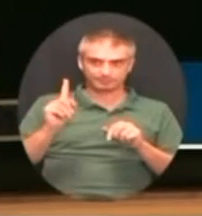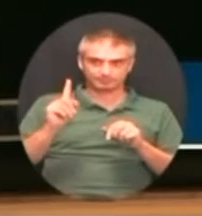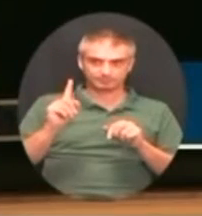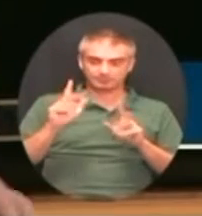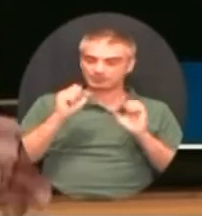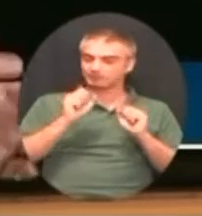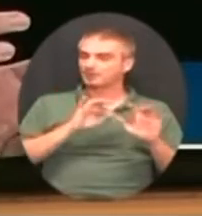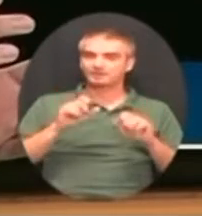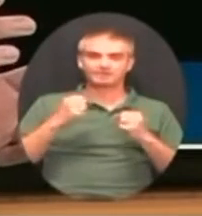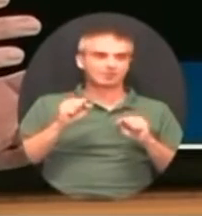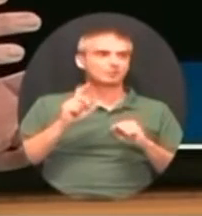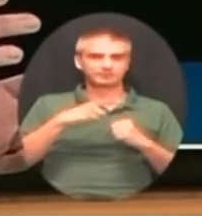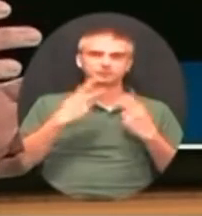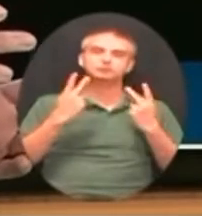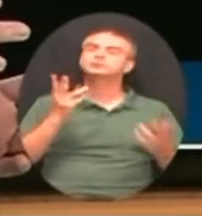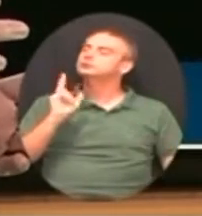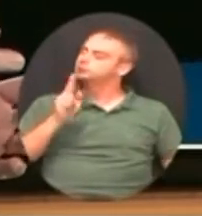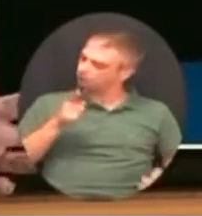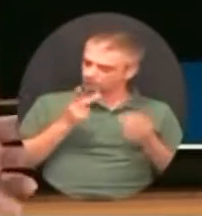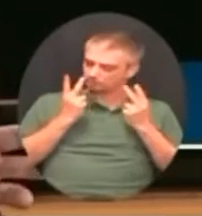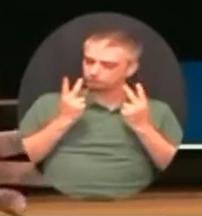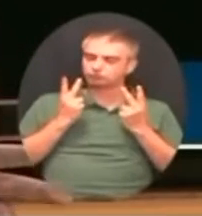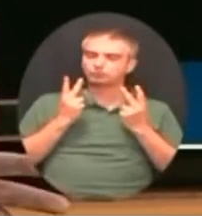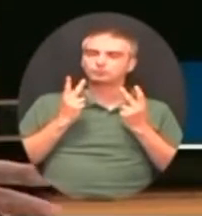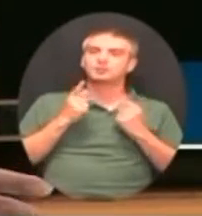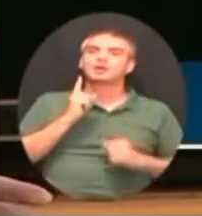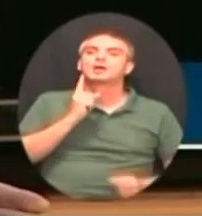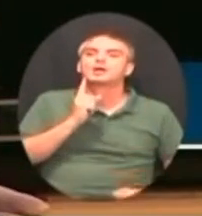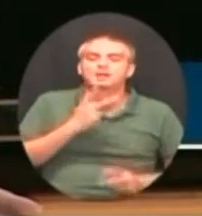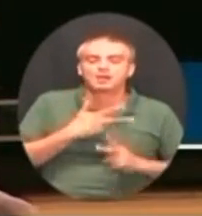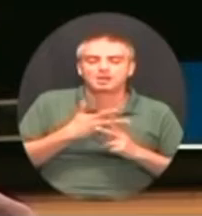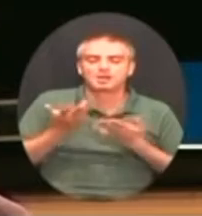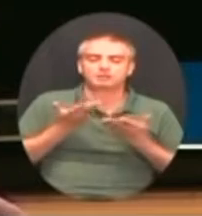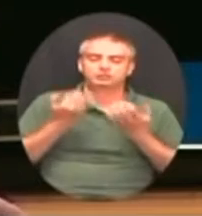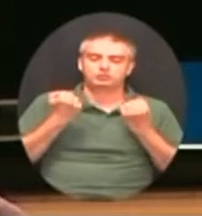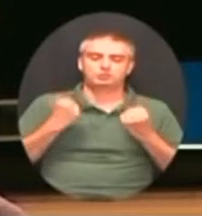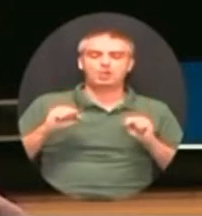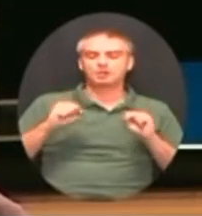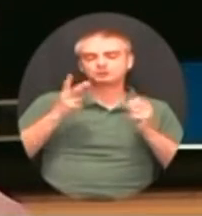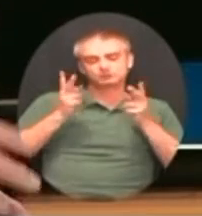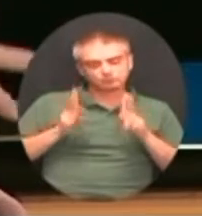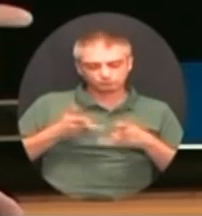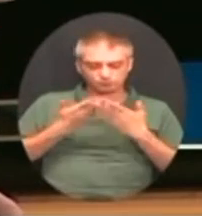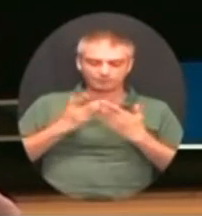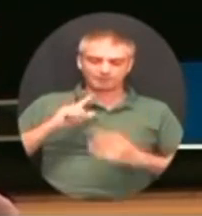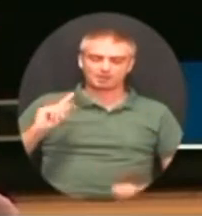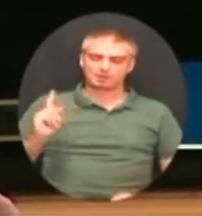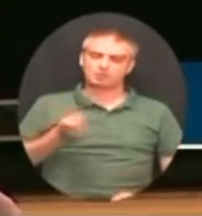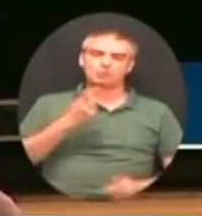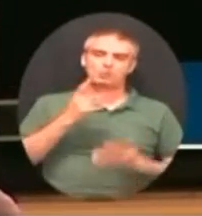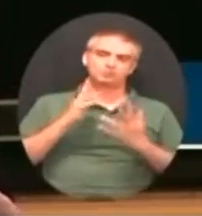גם ברפורמים. אבל יש לזה משמעות. יש לזה משמעות. אלא גישה פלורליסטית שמאפשרת תפילה לכולם באופן שמיוצא. יעל גרמן, יש הכרה.